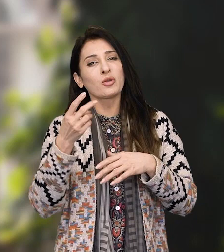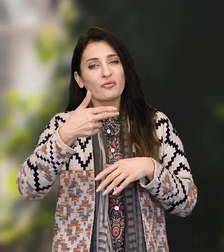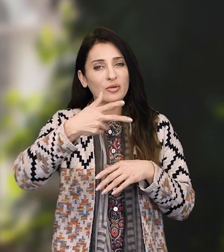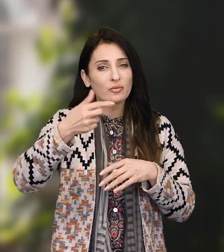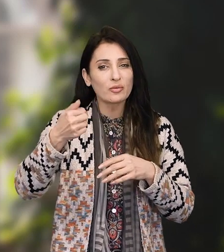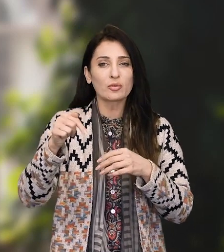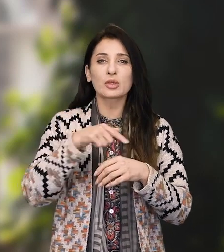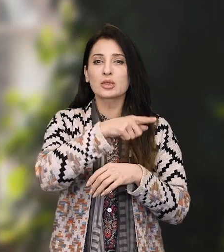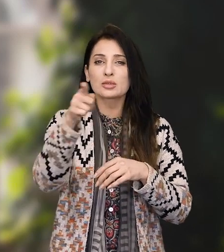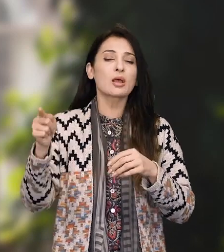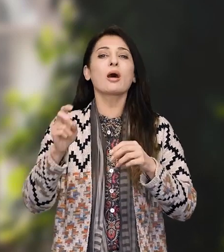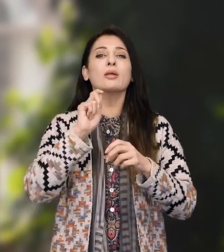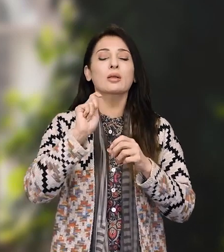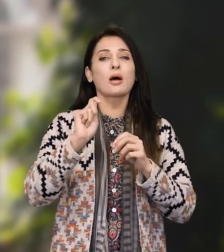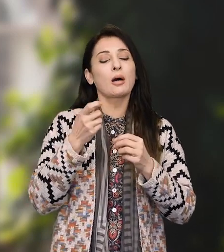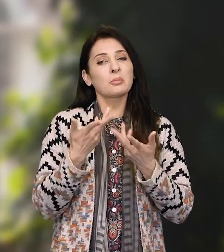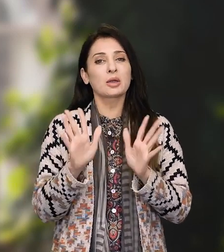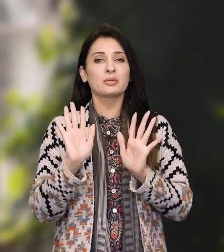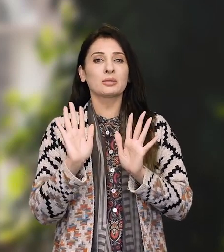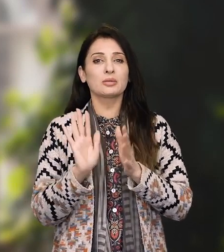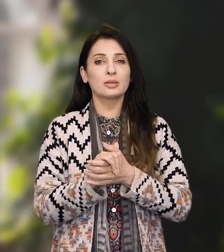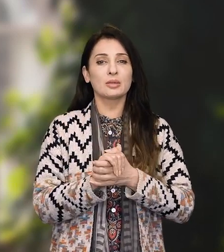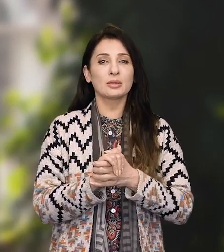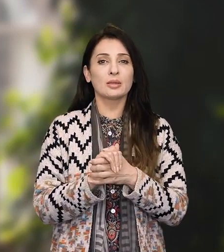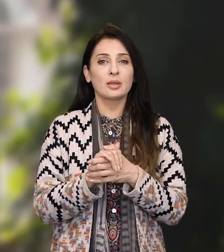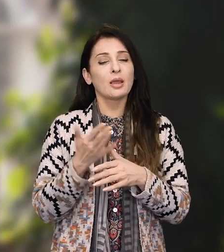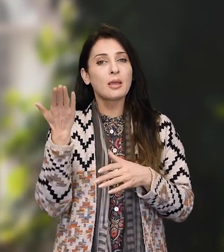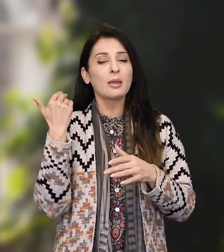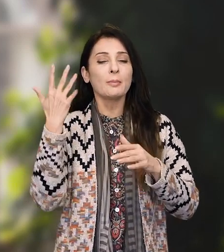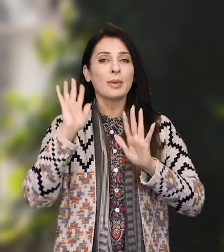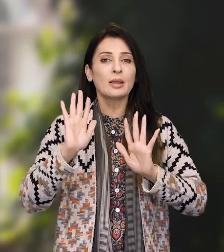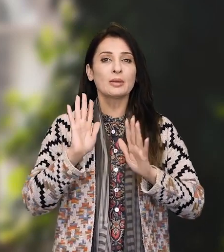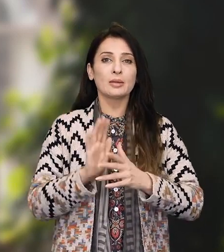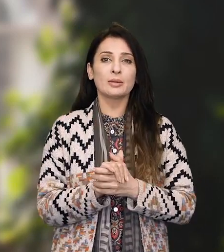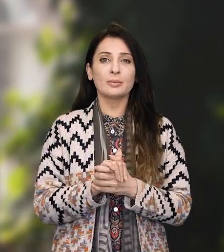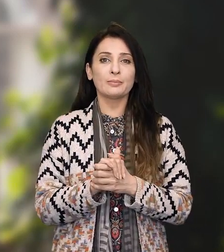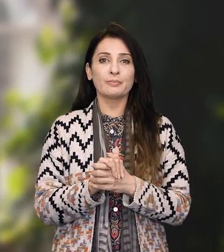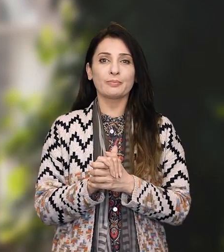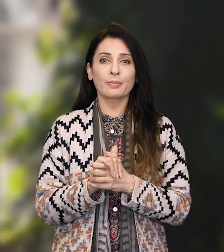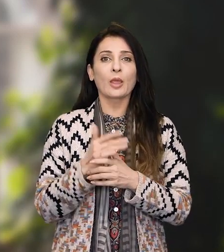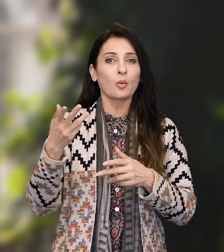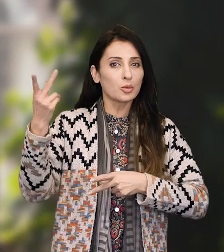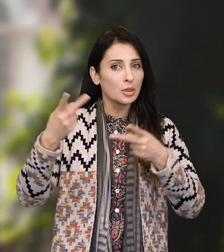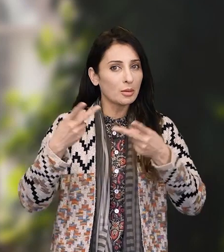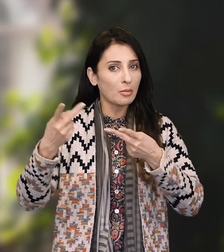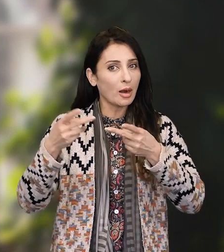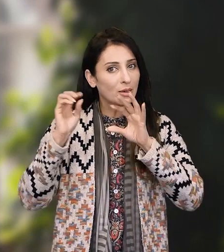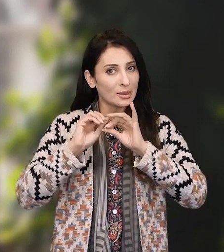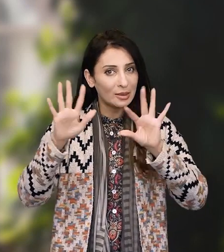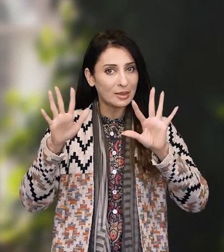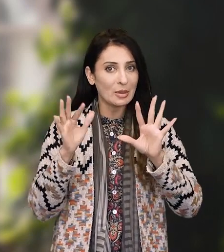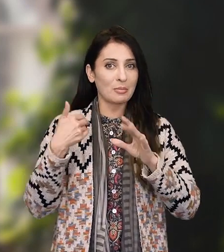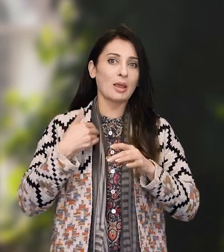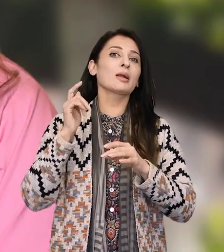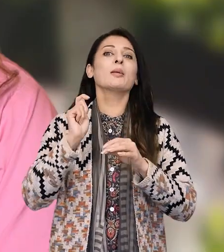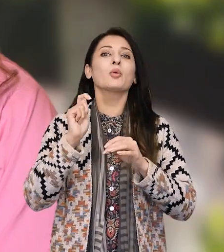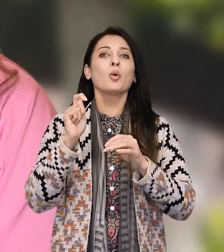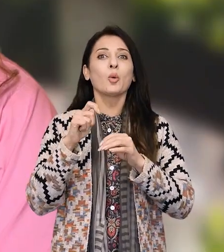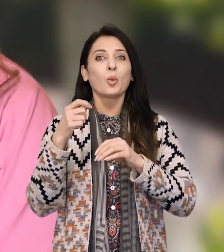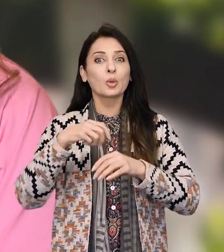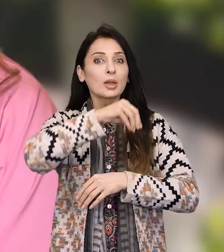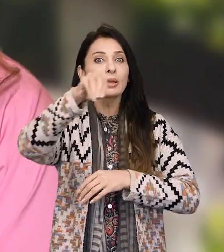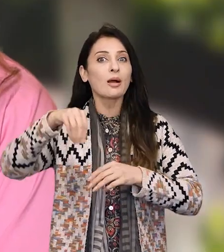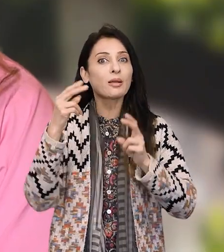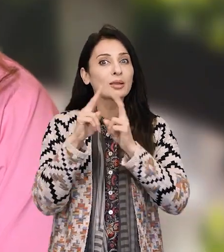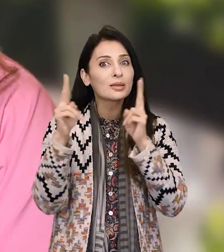करती थी, फूड एंड बेवरेज ब्रांड्स के साथ कंसल्टेंसी करती थी, उनकी मार्केटिंग करती थी, उनके लिए रेसिपीज़ क्यूरेट